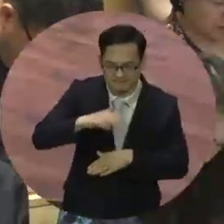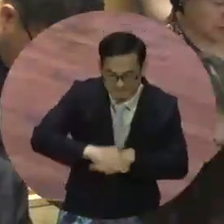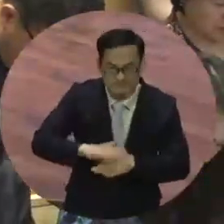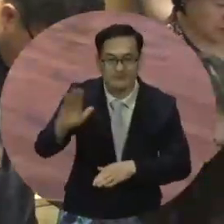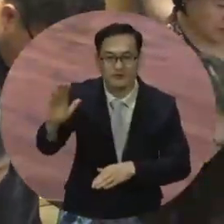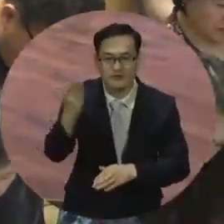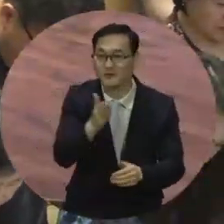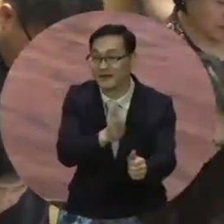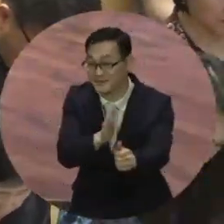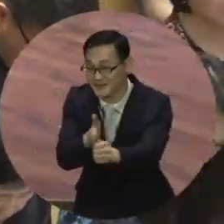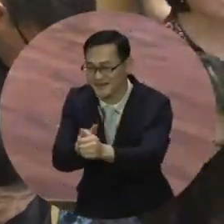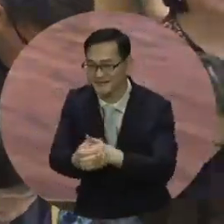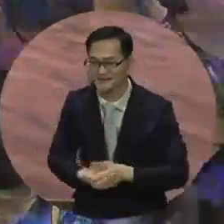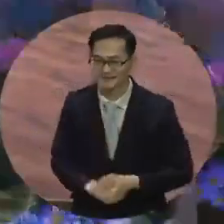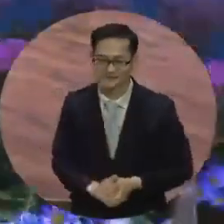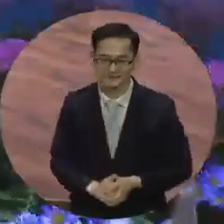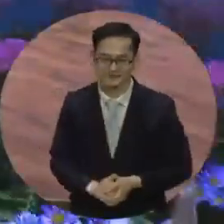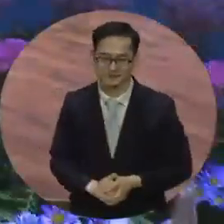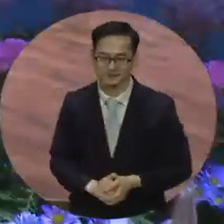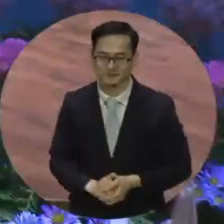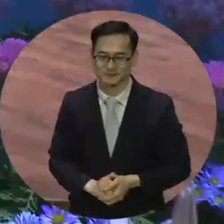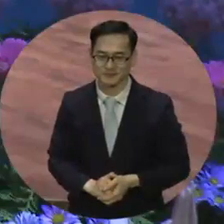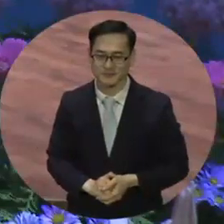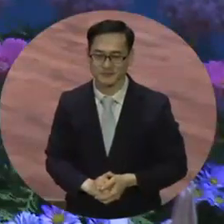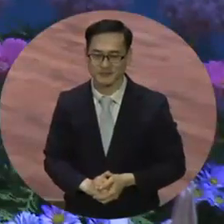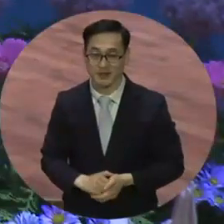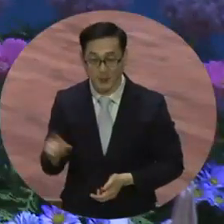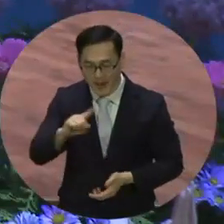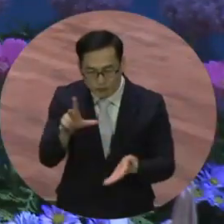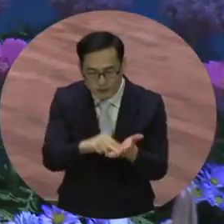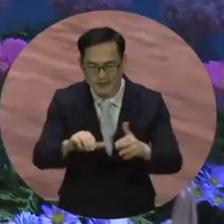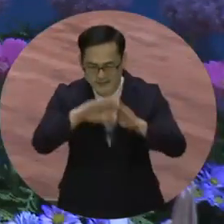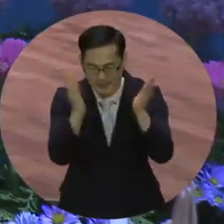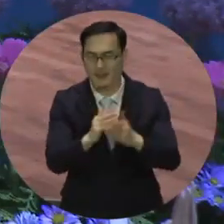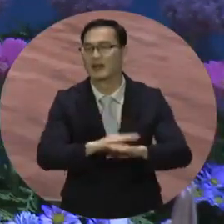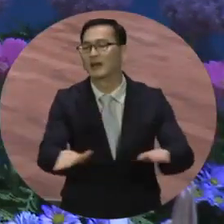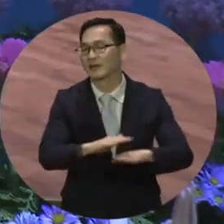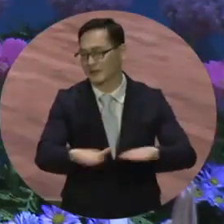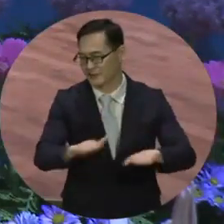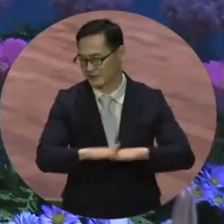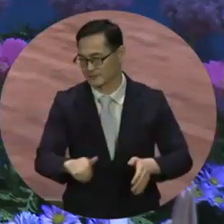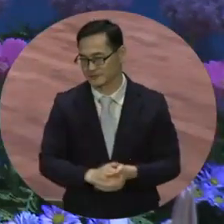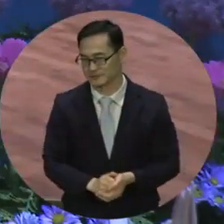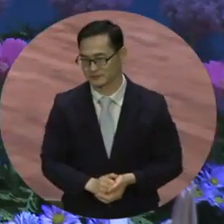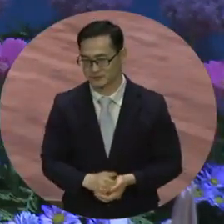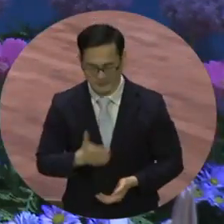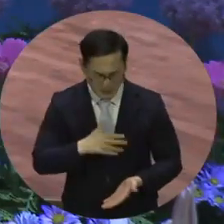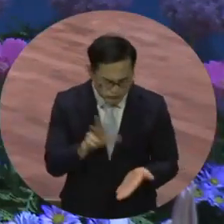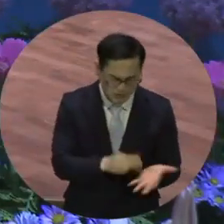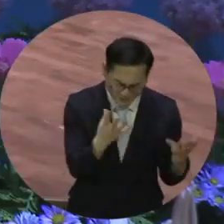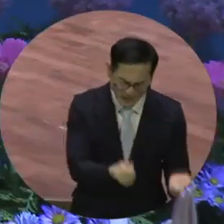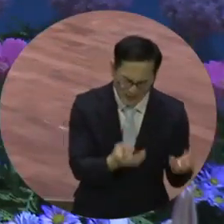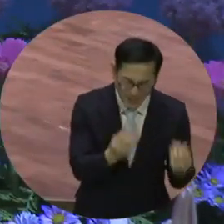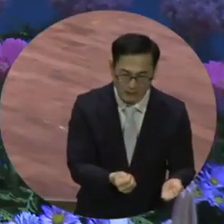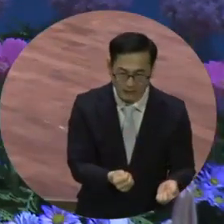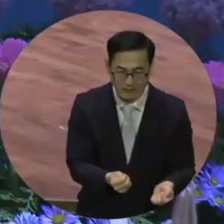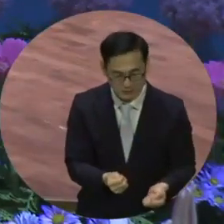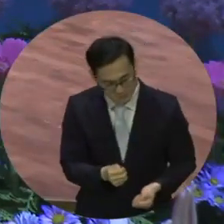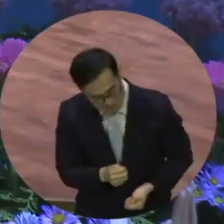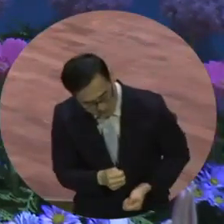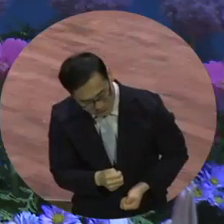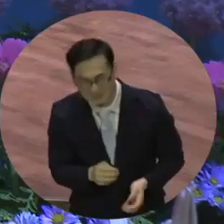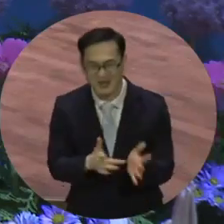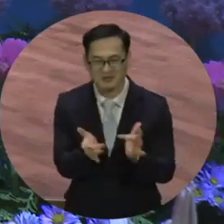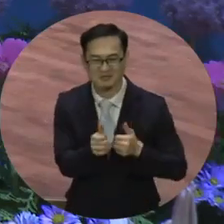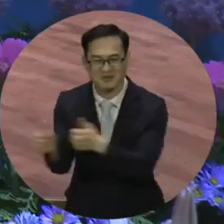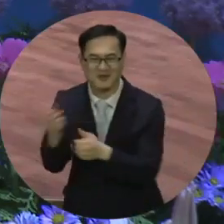그러면 아무 문제 없어요. 나 문제가 많아, 문제가 많아. 예수 그리스도를 안 따라가서 그래. 문제 없기를